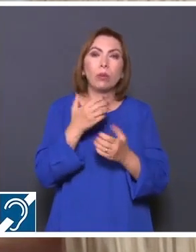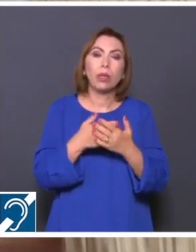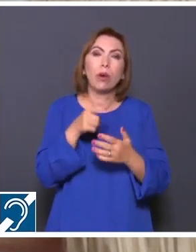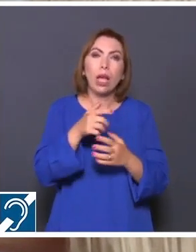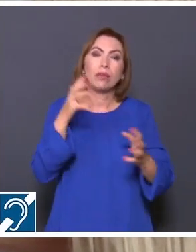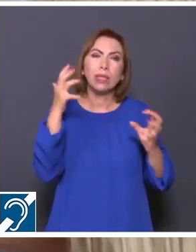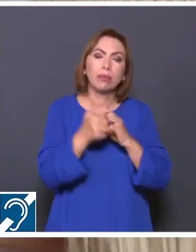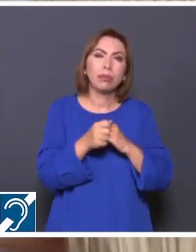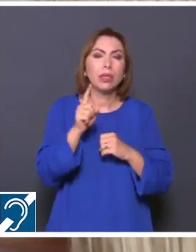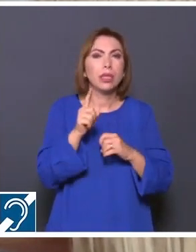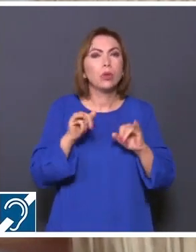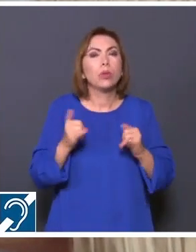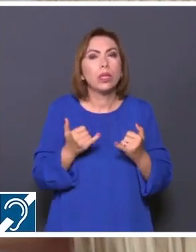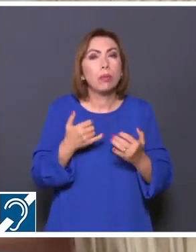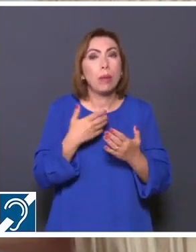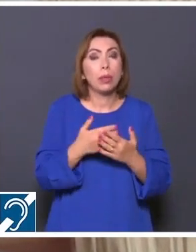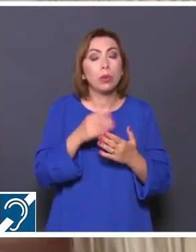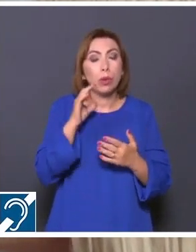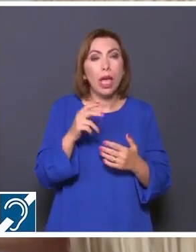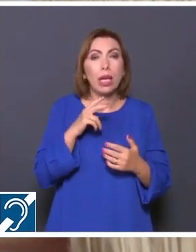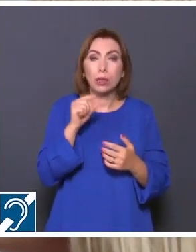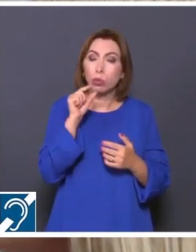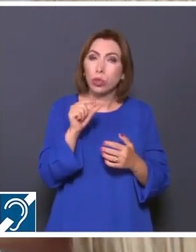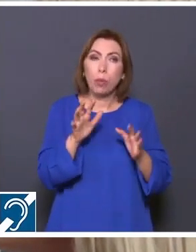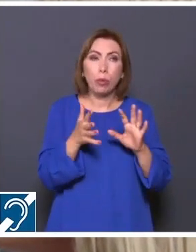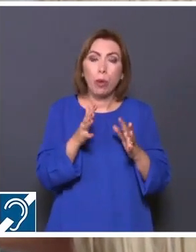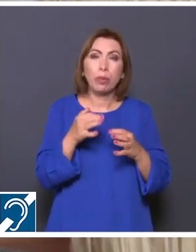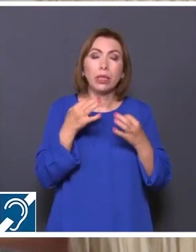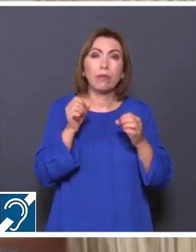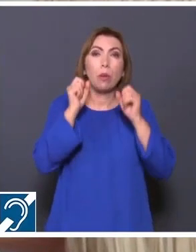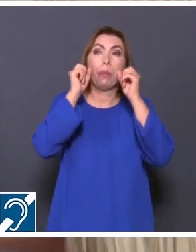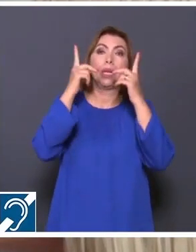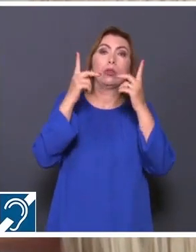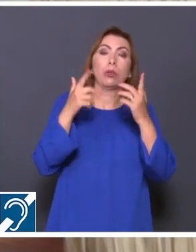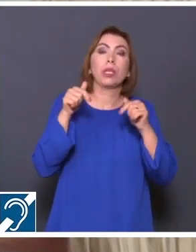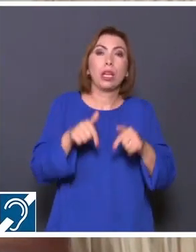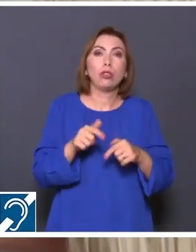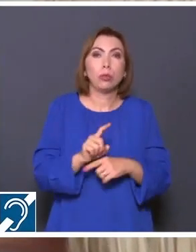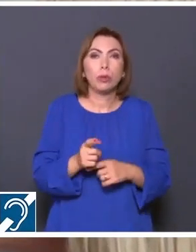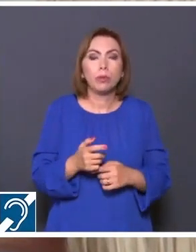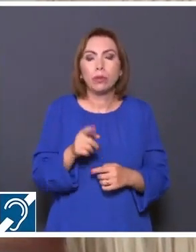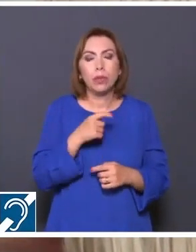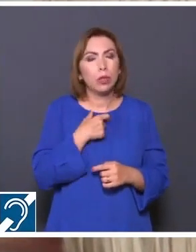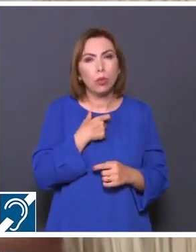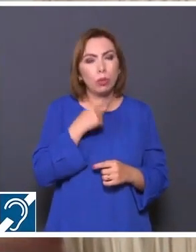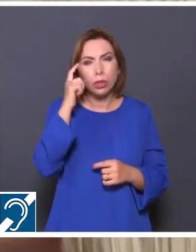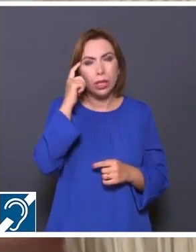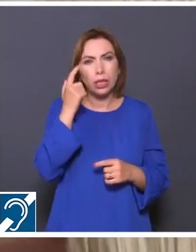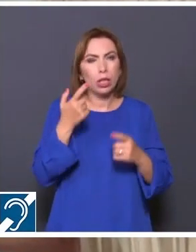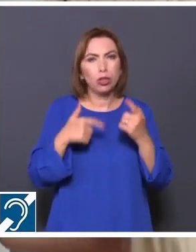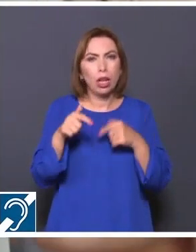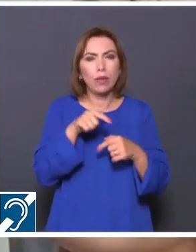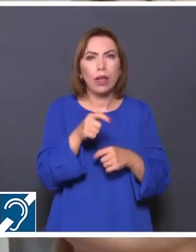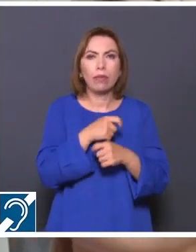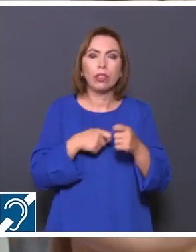catastrofe să nu se întâmple pentru că e puțin probabil să fi luat prin surprindere chiar în acest nu pot să gândești altfel o